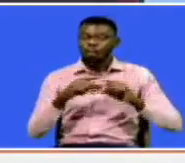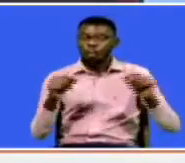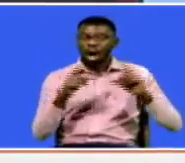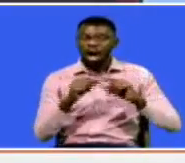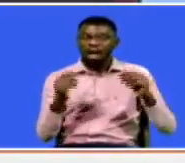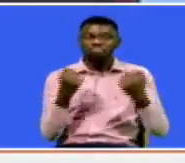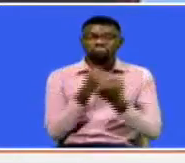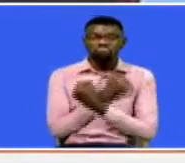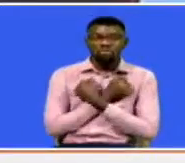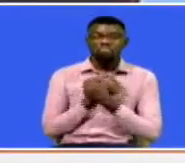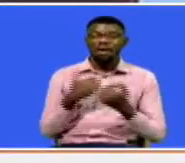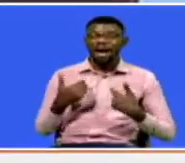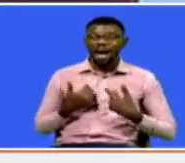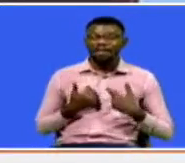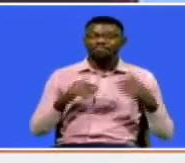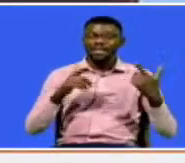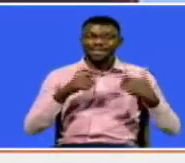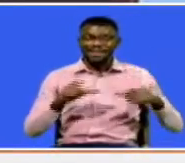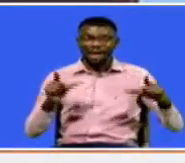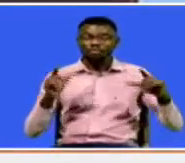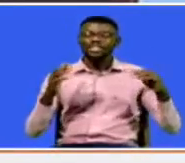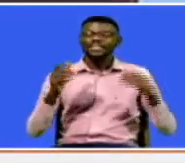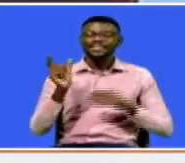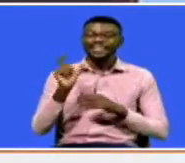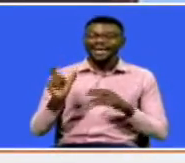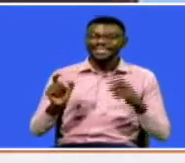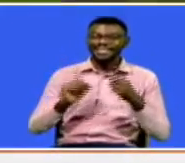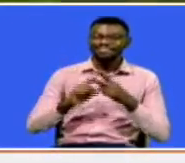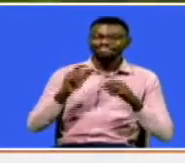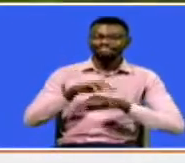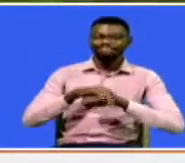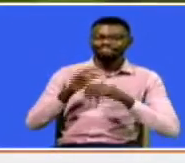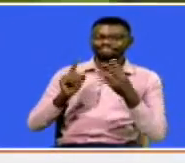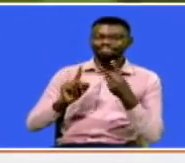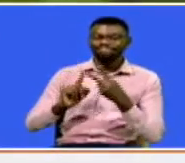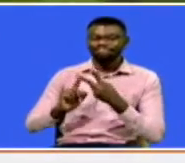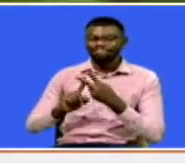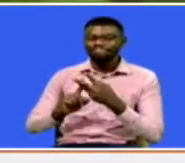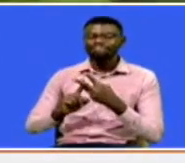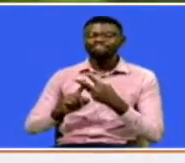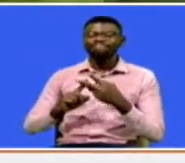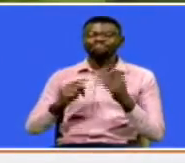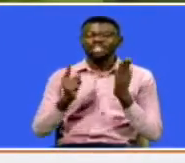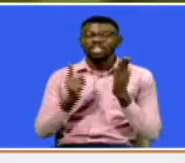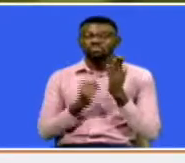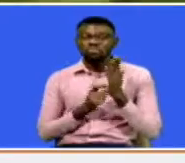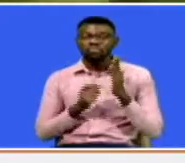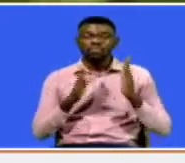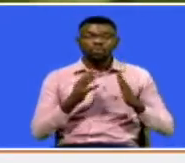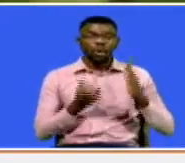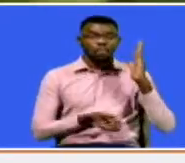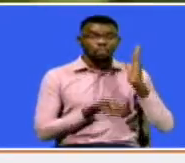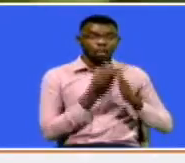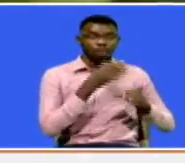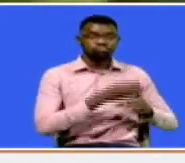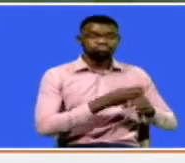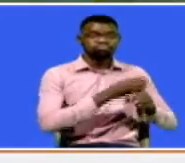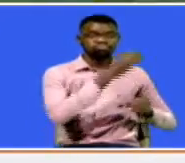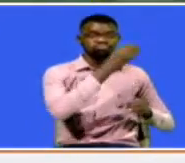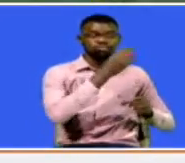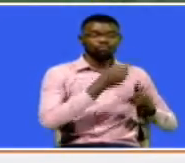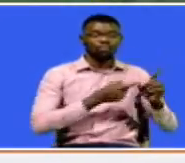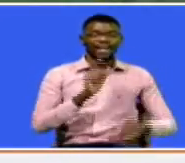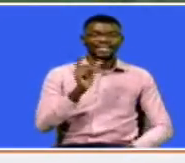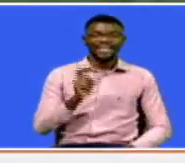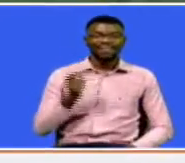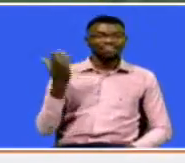love written in Italian, English and Swahili. The founder of this pole is an Italian man who first locked